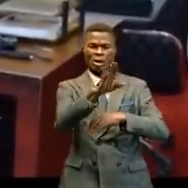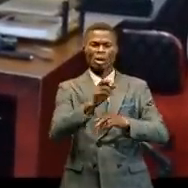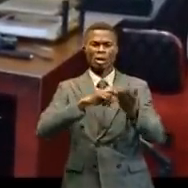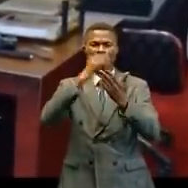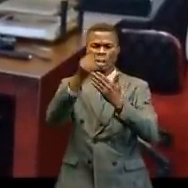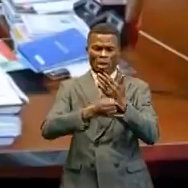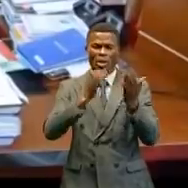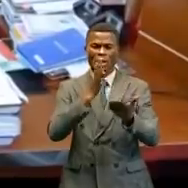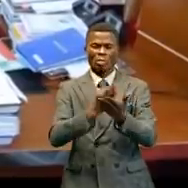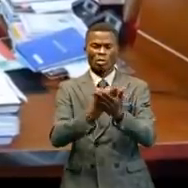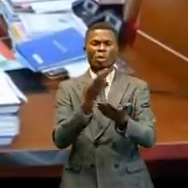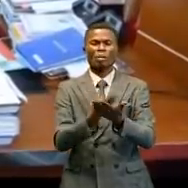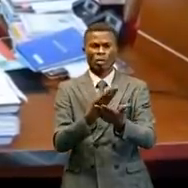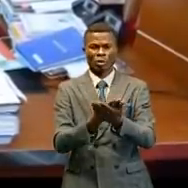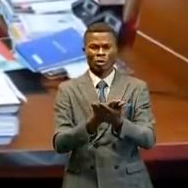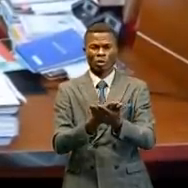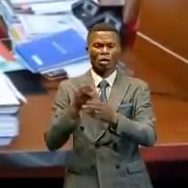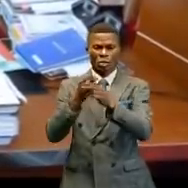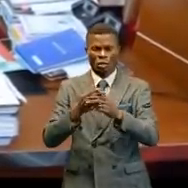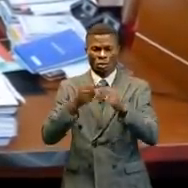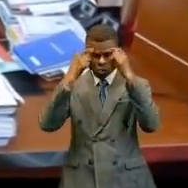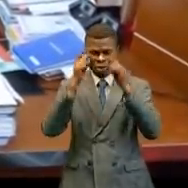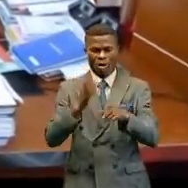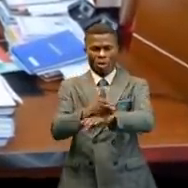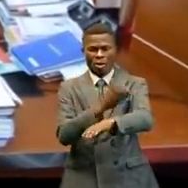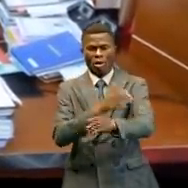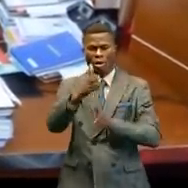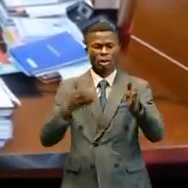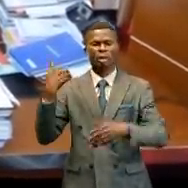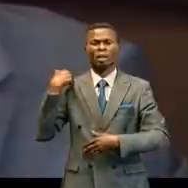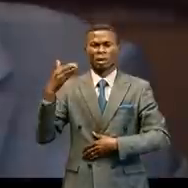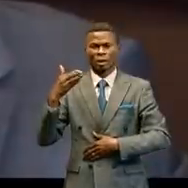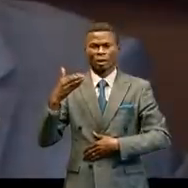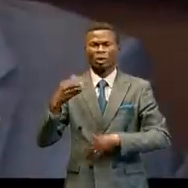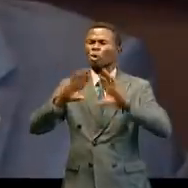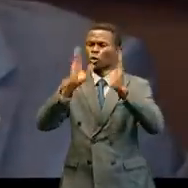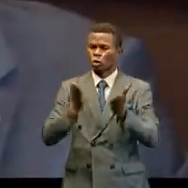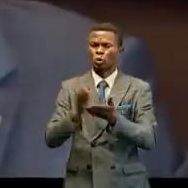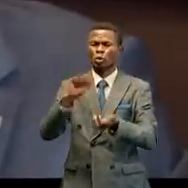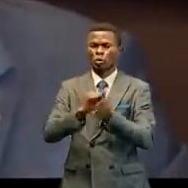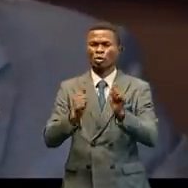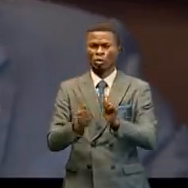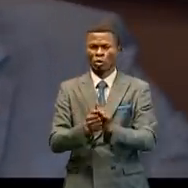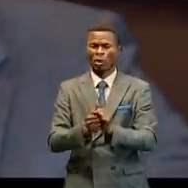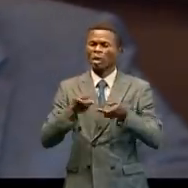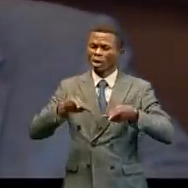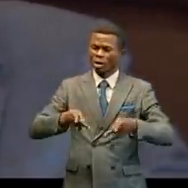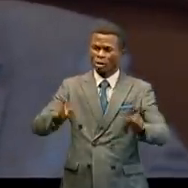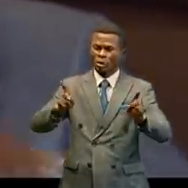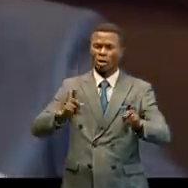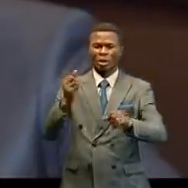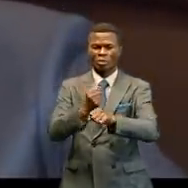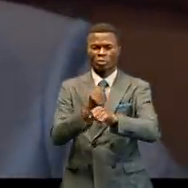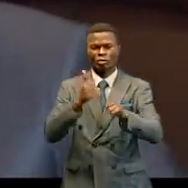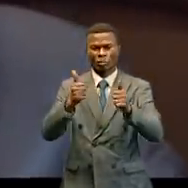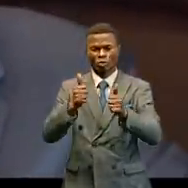des prévisions budgétaires en veillant aux mesures d'accroissement des recettes de l'État dans tous les secteurs pour permettre le bon déroulement